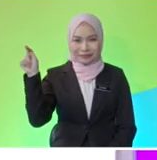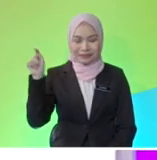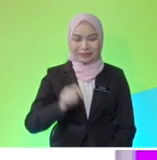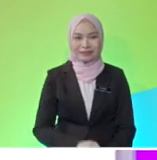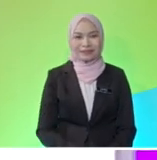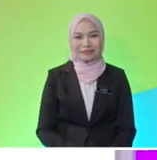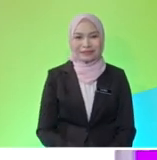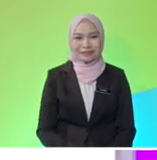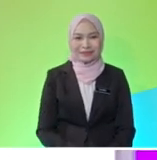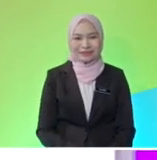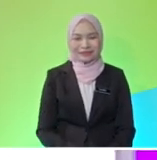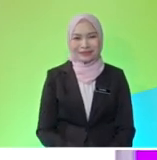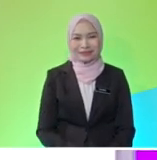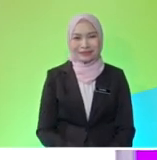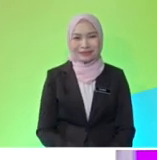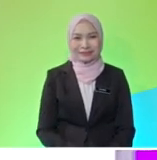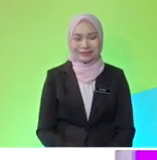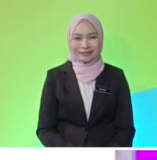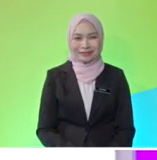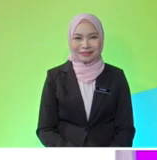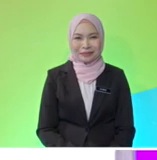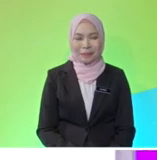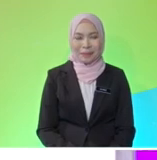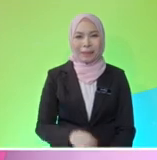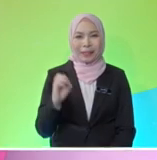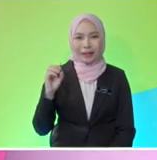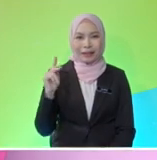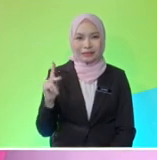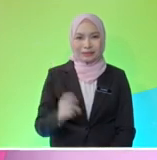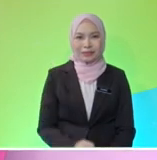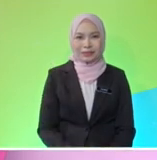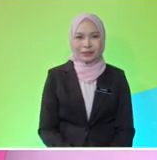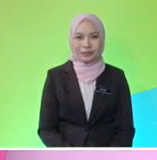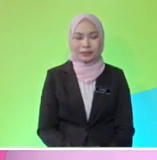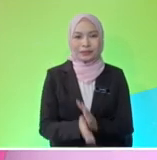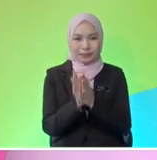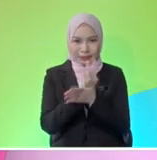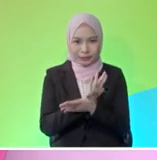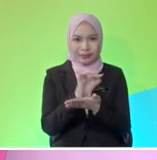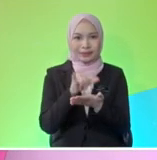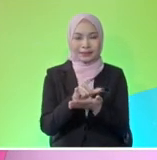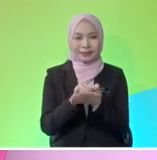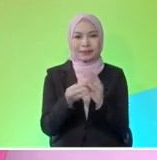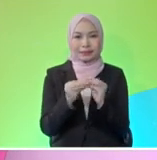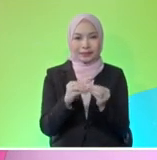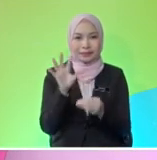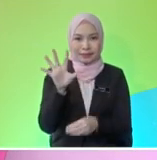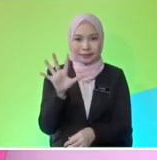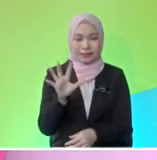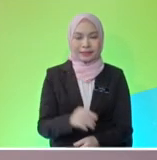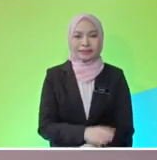garis atas dia, cikgu. Betul. Okey. Okey, jadi itu nombor 5. Nombor 6 lagi